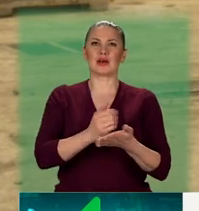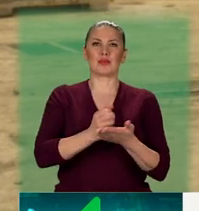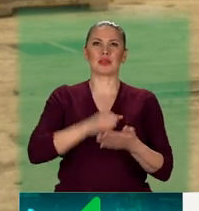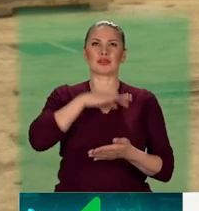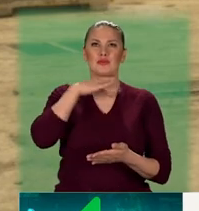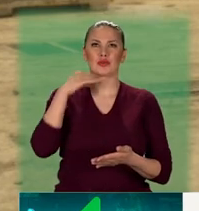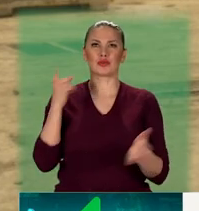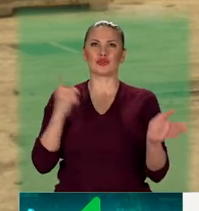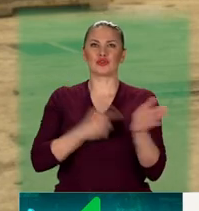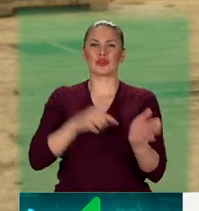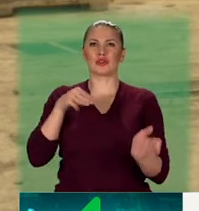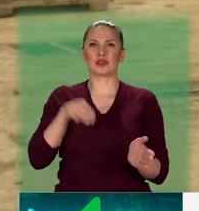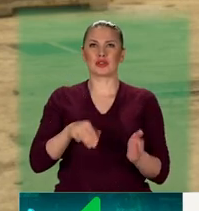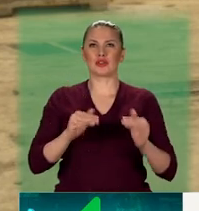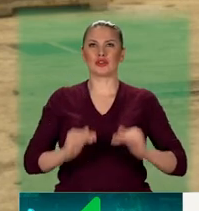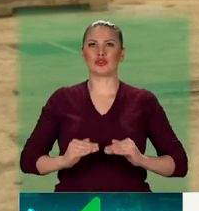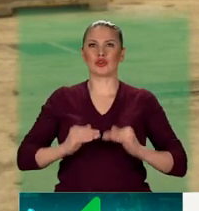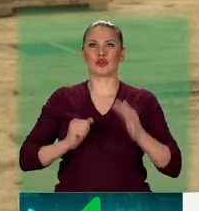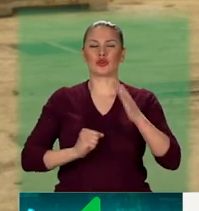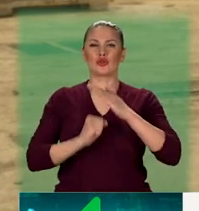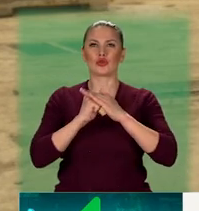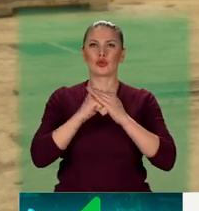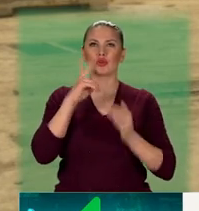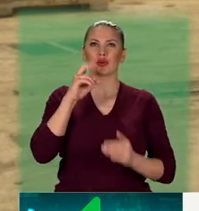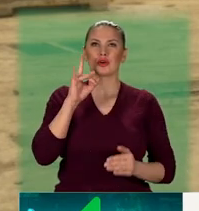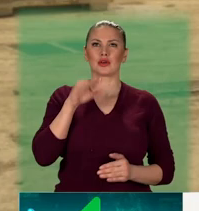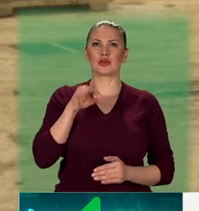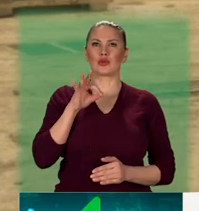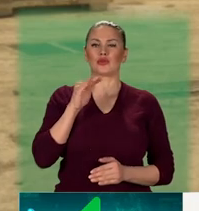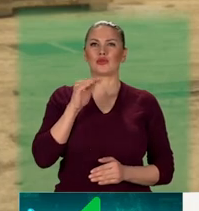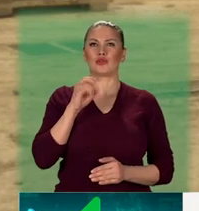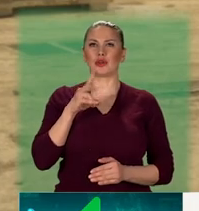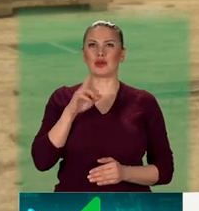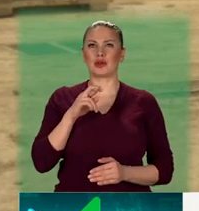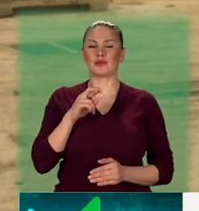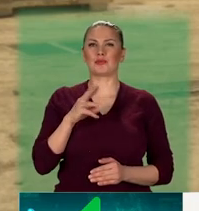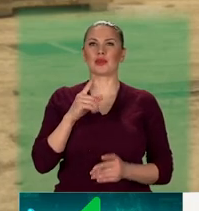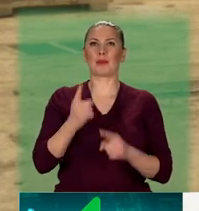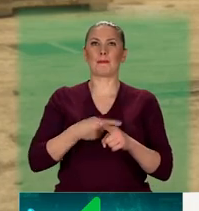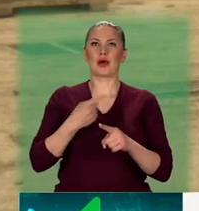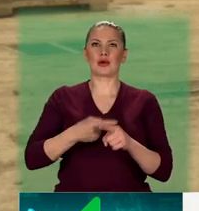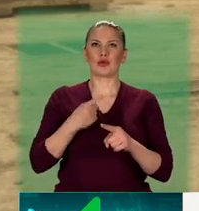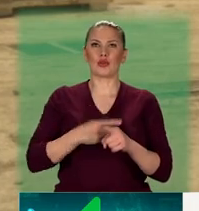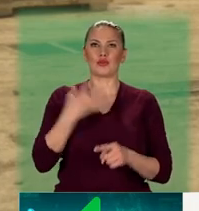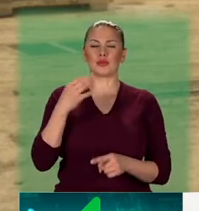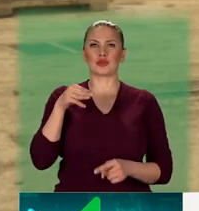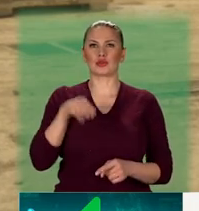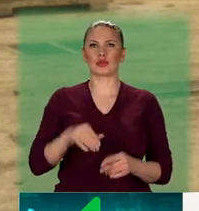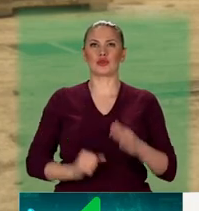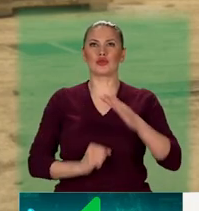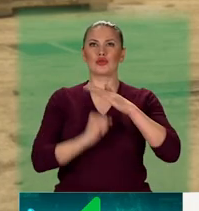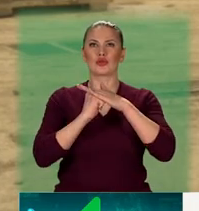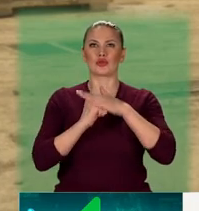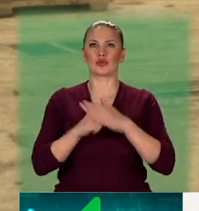6 тысяч тонн картофеля продовольственного. Осталось у нас 500 тонн моркови, 1200